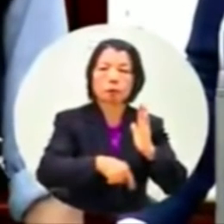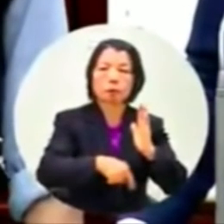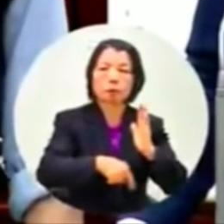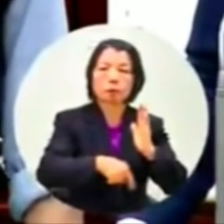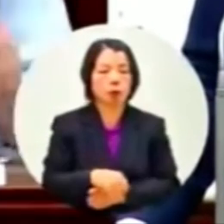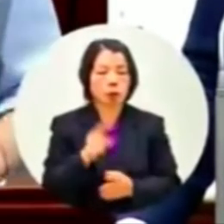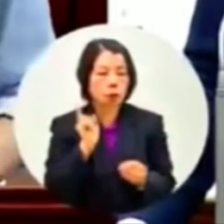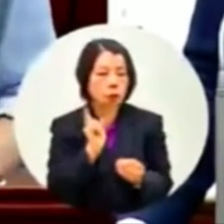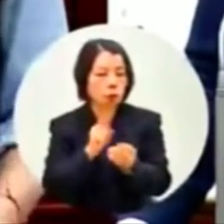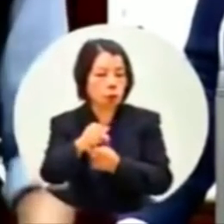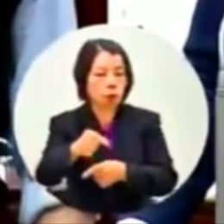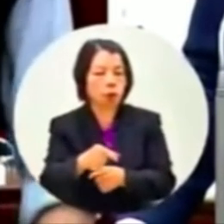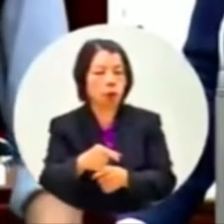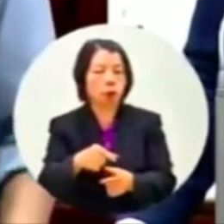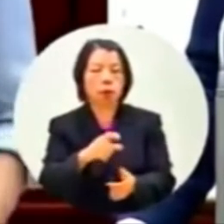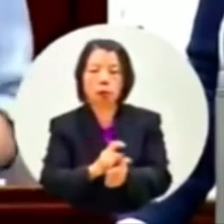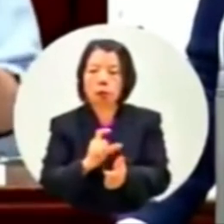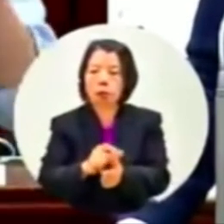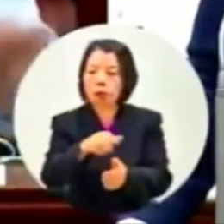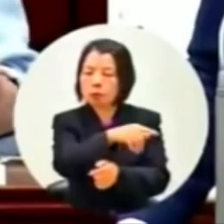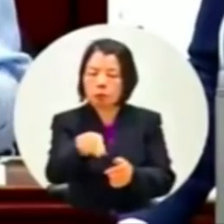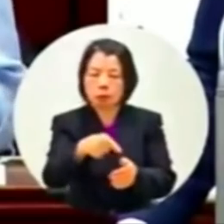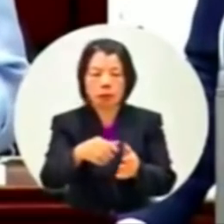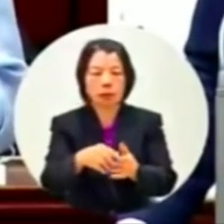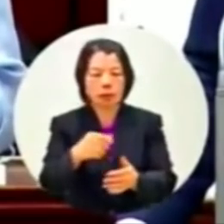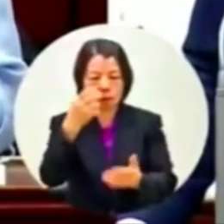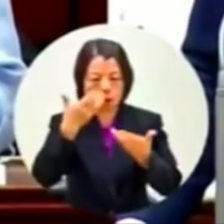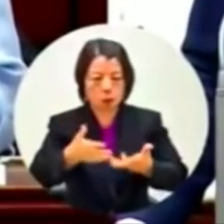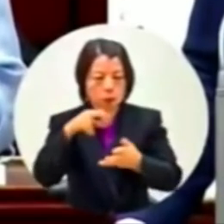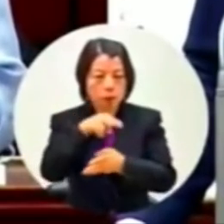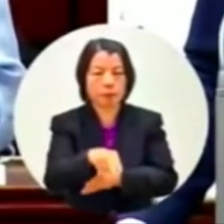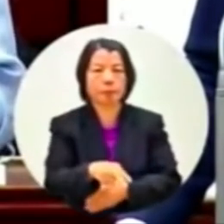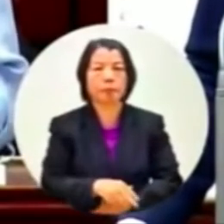长，这我知道。我说迁村办公室什么时候可以成立？ 五月以前，